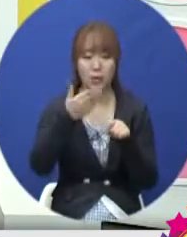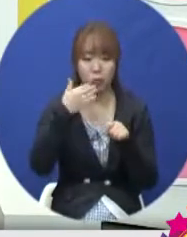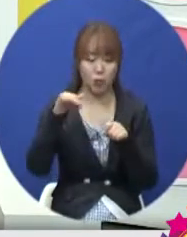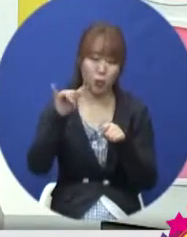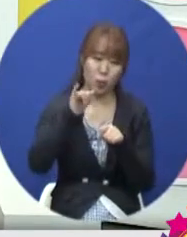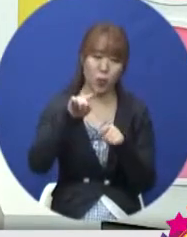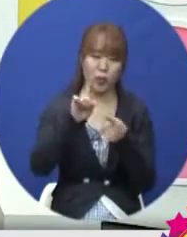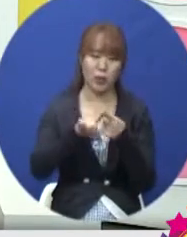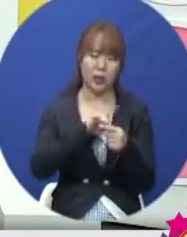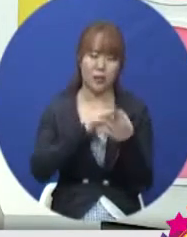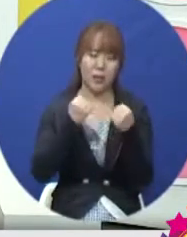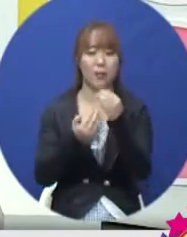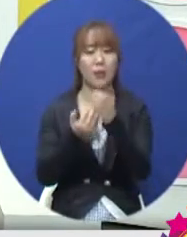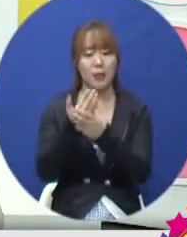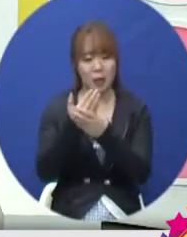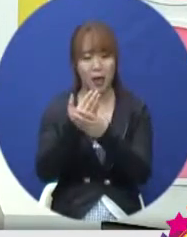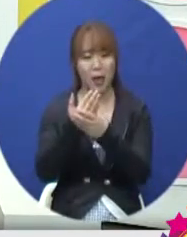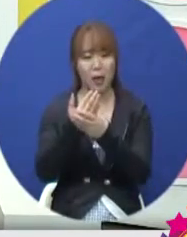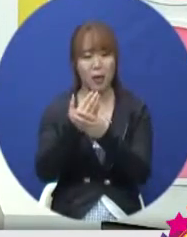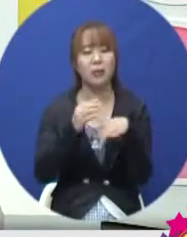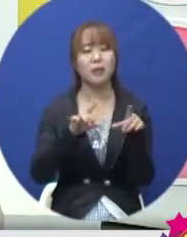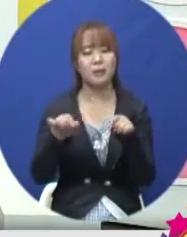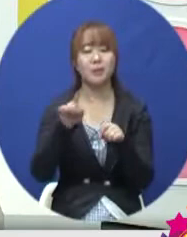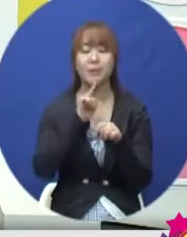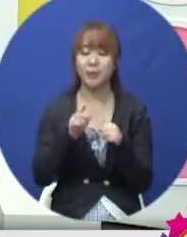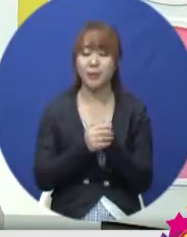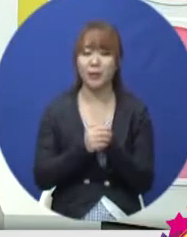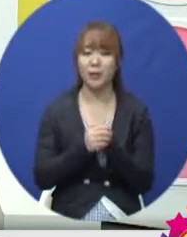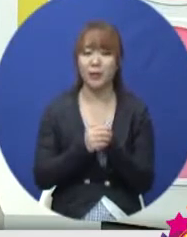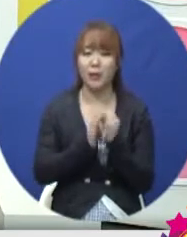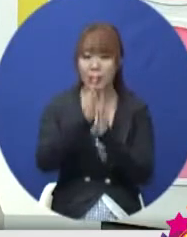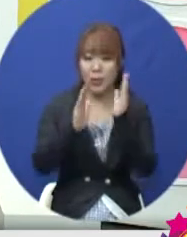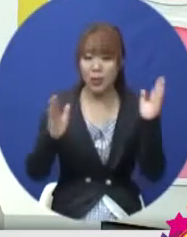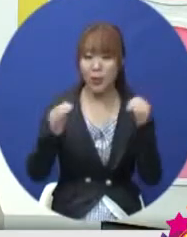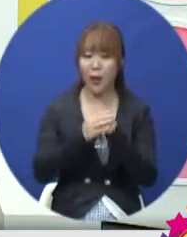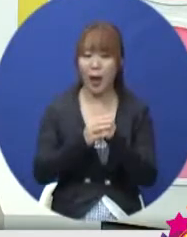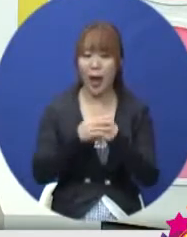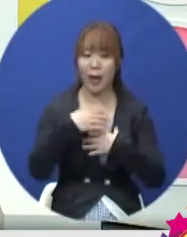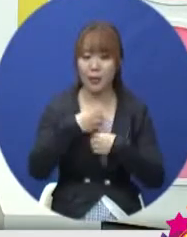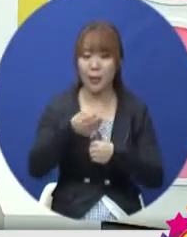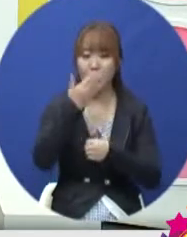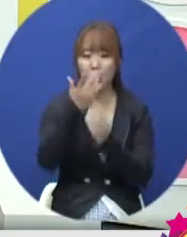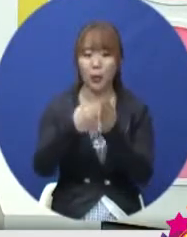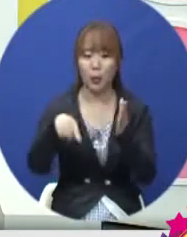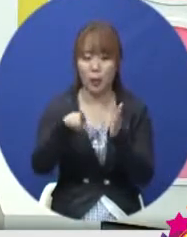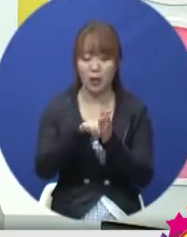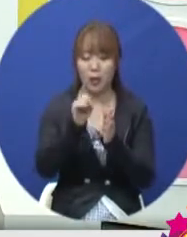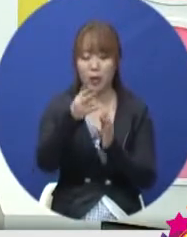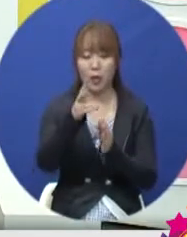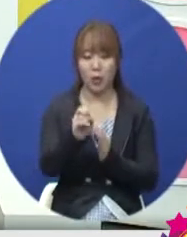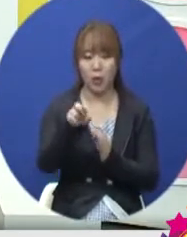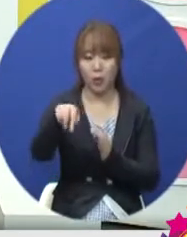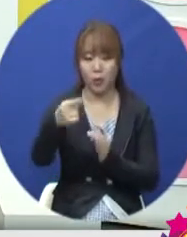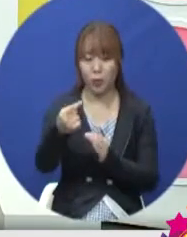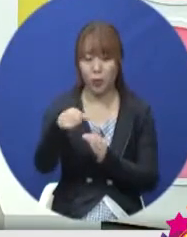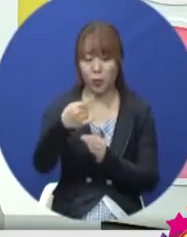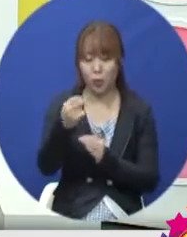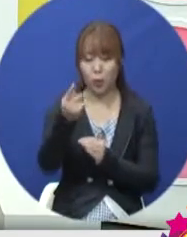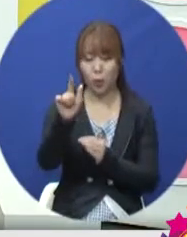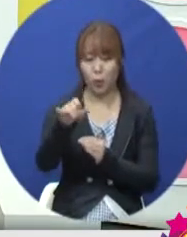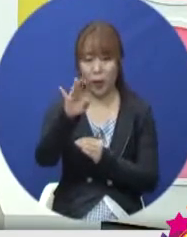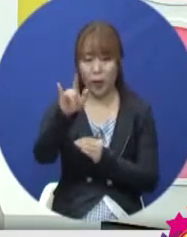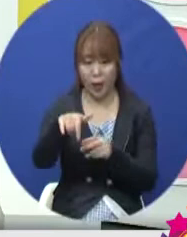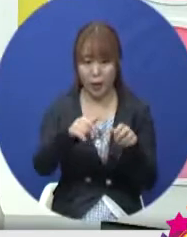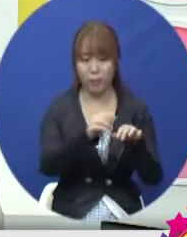가장 많이 유발하는 식품 중 하나입니다. 네. 자, 채소류를 안전하게 먹기 위해서는 염소 소독액 안에